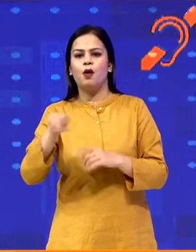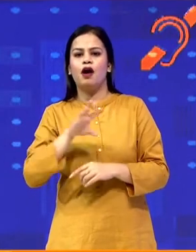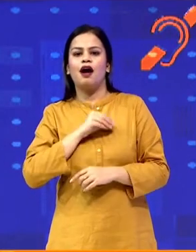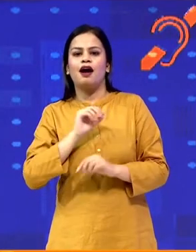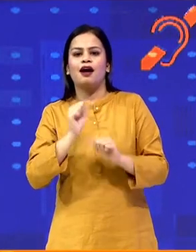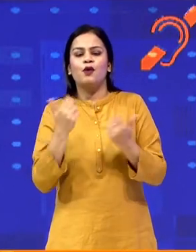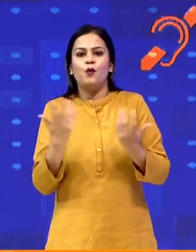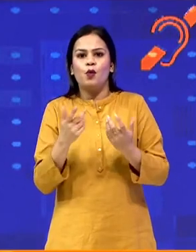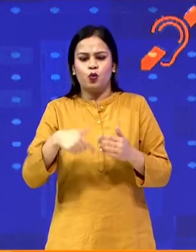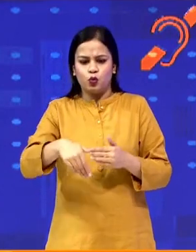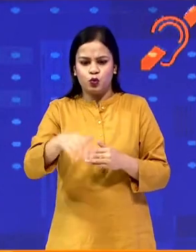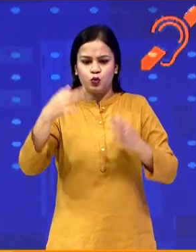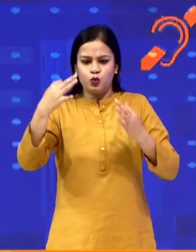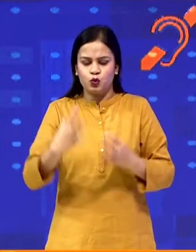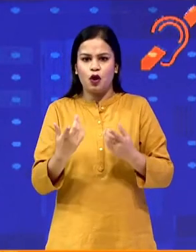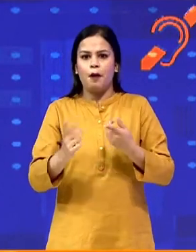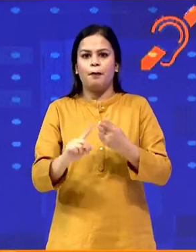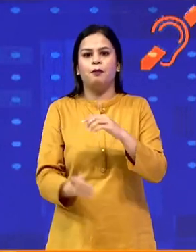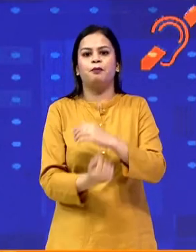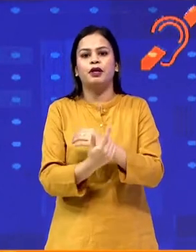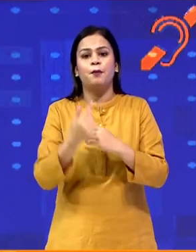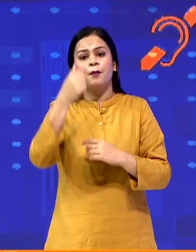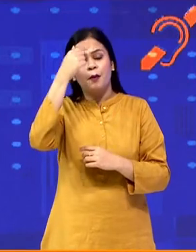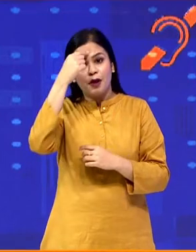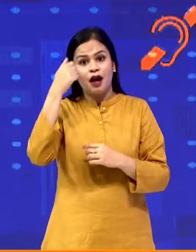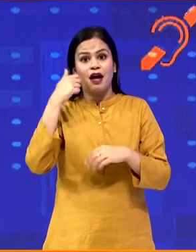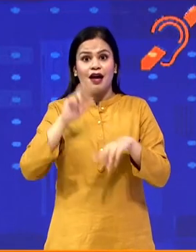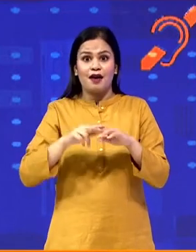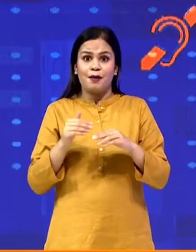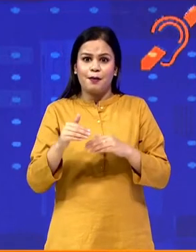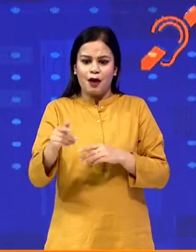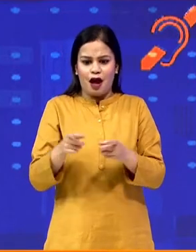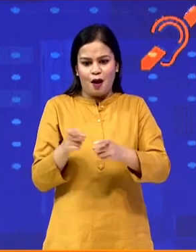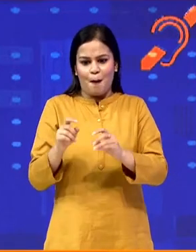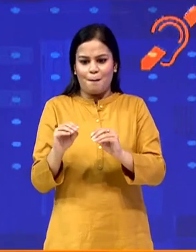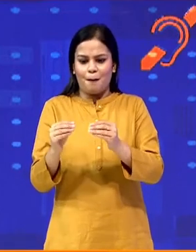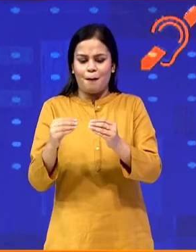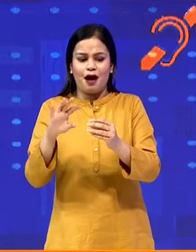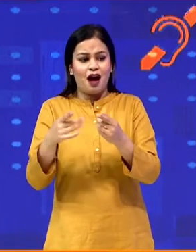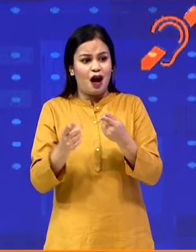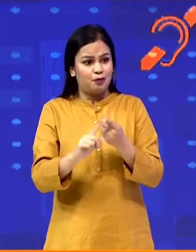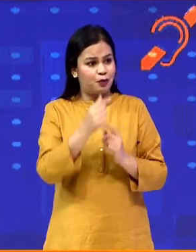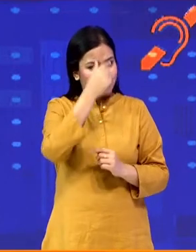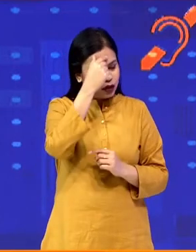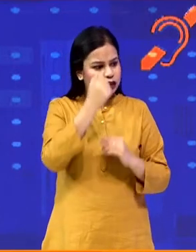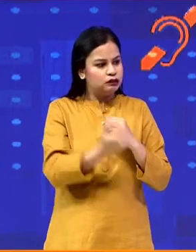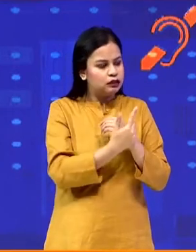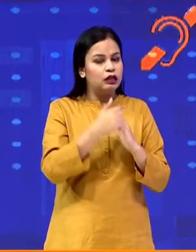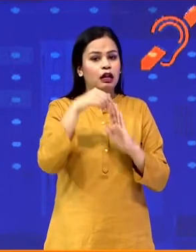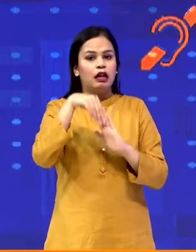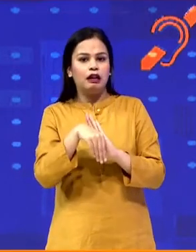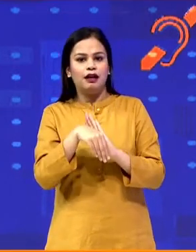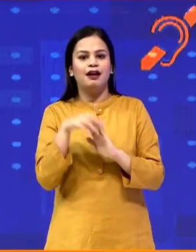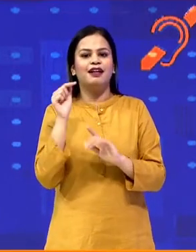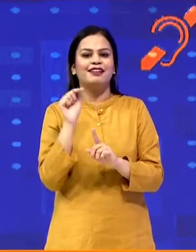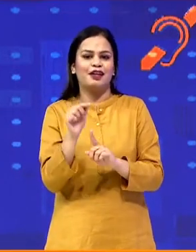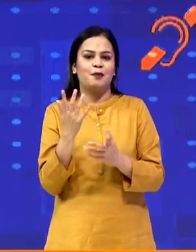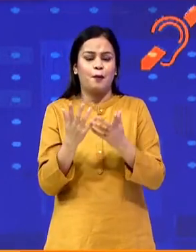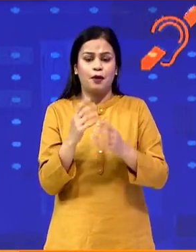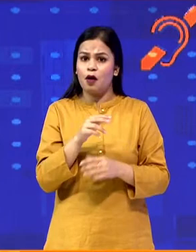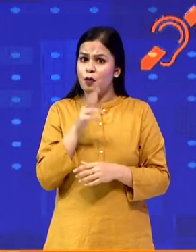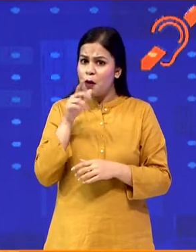नया विवाद खड़ा हो जाए मुश्किल से तो हुकूमत में आए हैं तो बेहतर है लेकिन कभी आपकी बात नहीं हुई इस बड़े